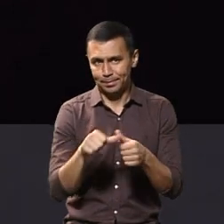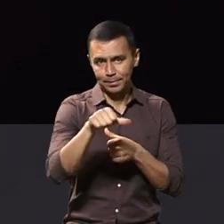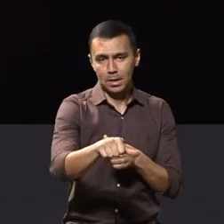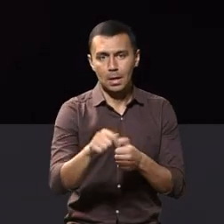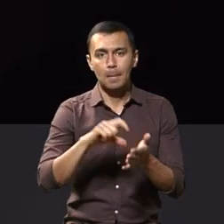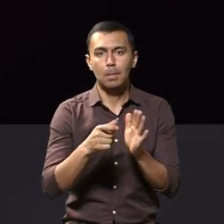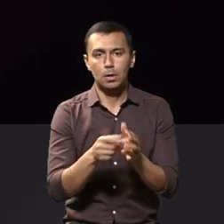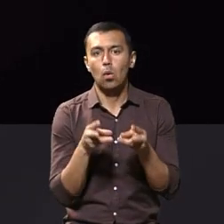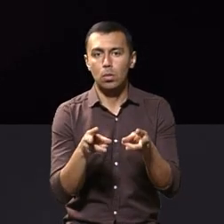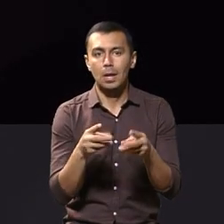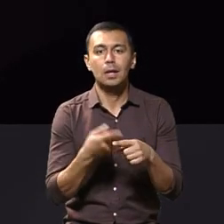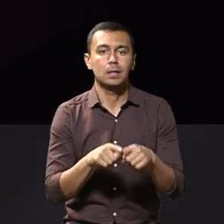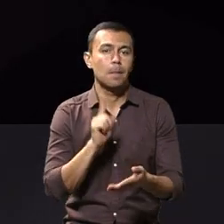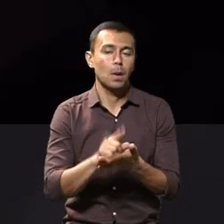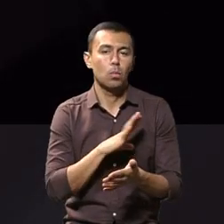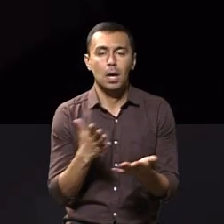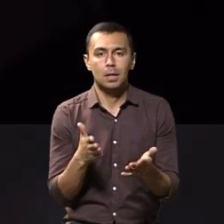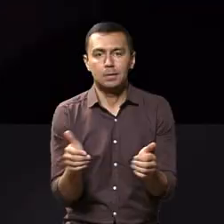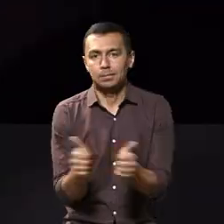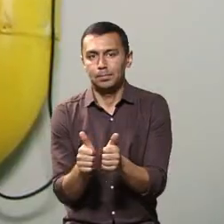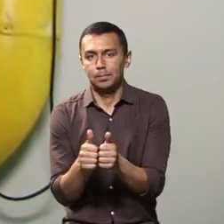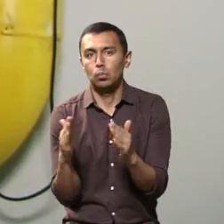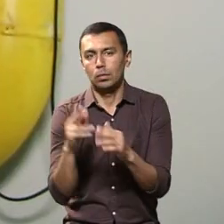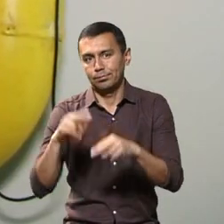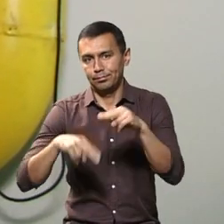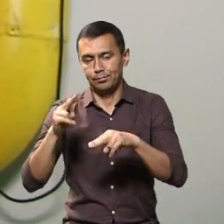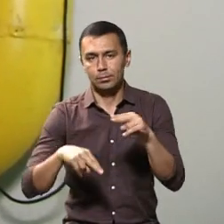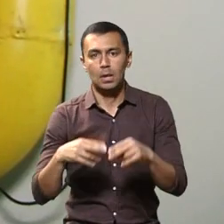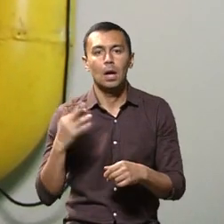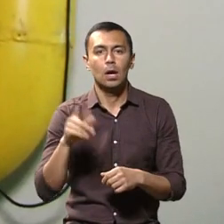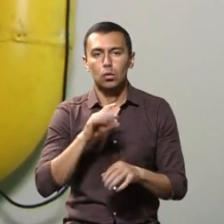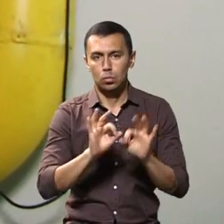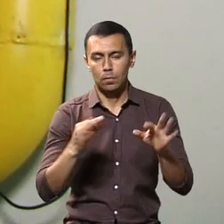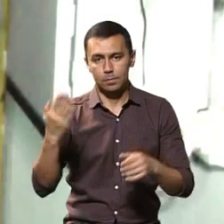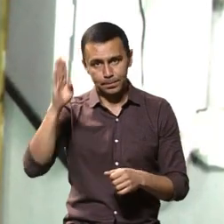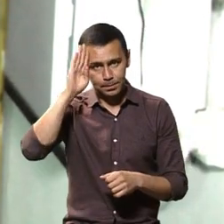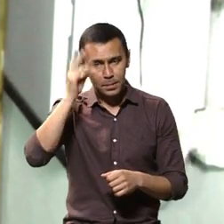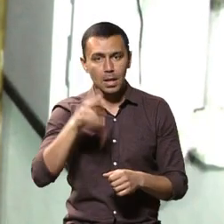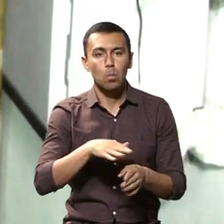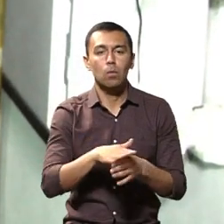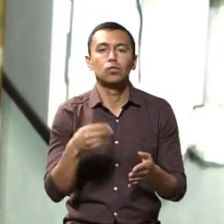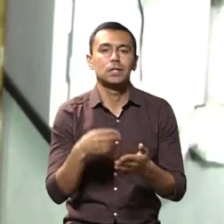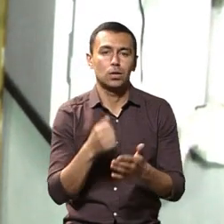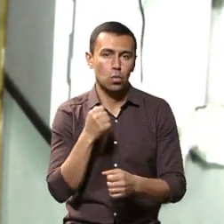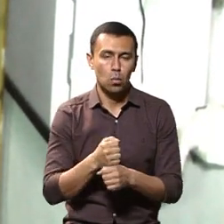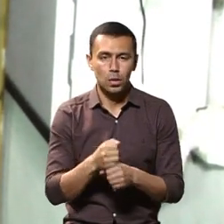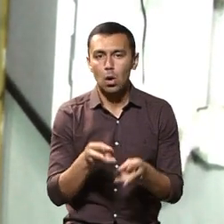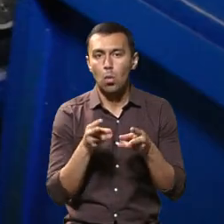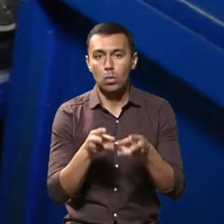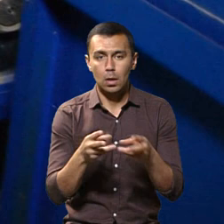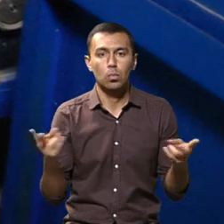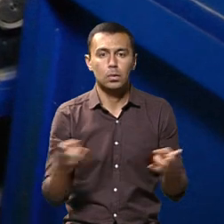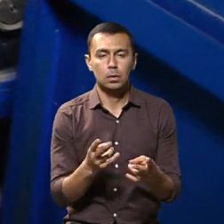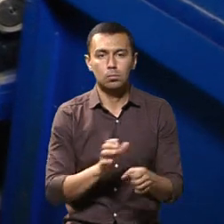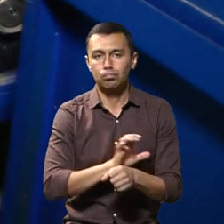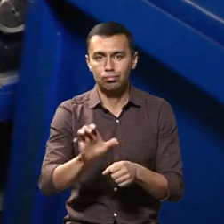приміщення котельні. Тобто це має бути якась пристройка. Як розповів Сергій Бакалець, для повноцінної роботи котельні потрібна